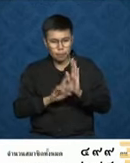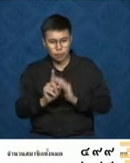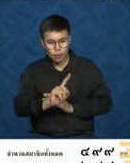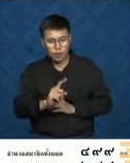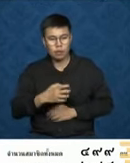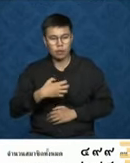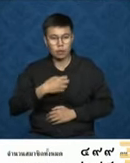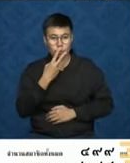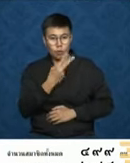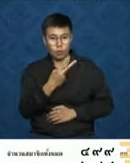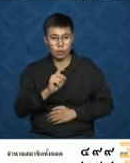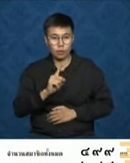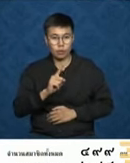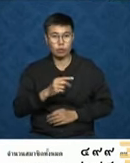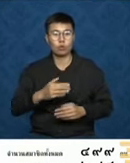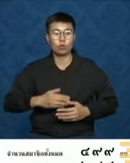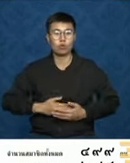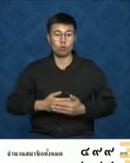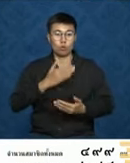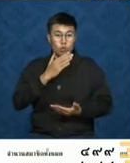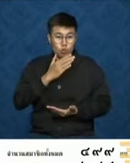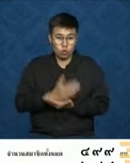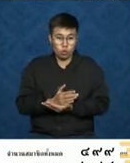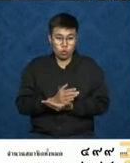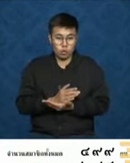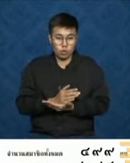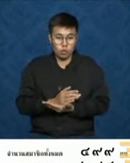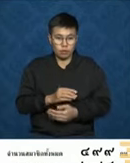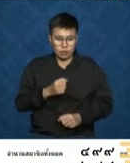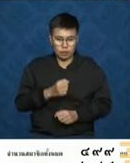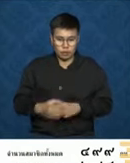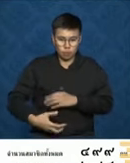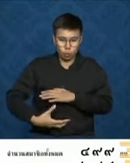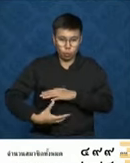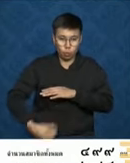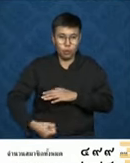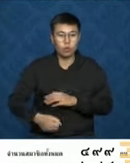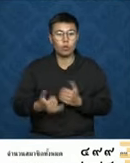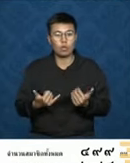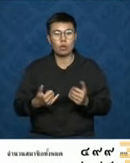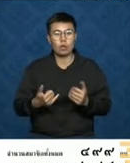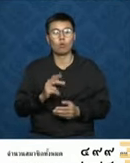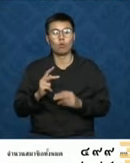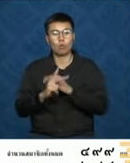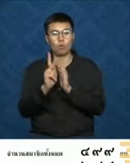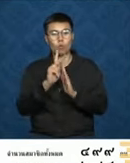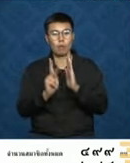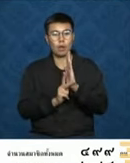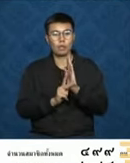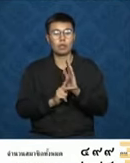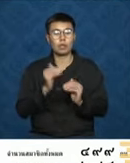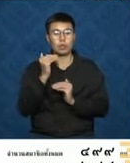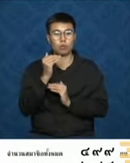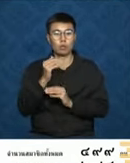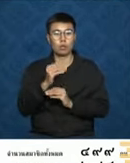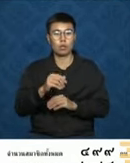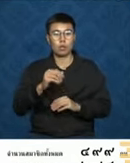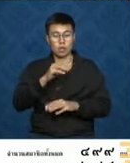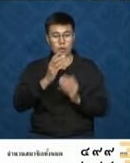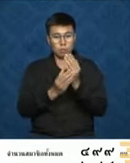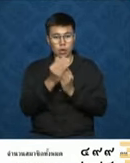ประธานการยุติการตั้งครรภ์หรือการทำแทงนะคะกฎหมายสามารถลองรับให้ทำได้แล้วโดยอายุครรภ์ไม่เกิน 12สัปดาห์และแม่ที่